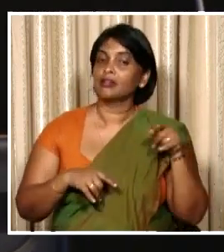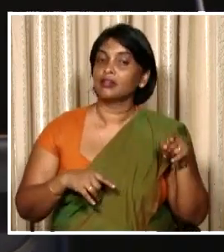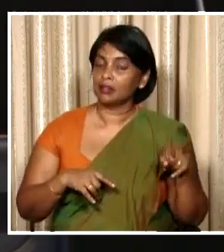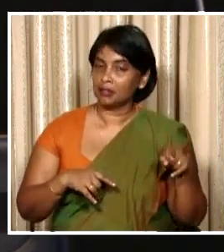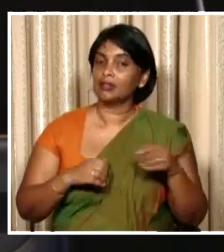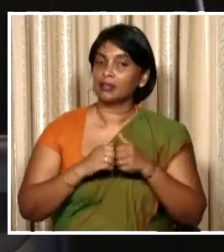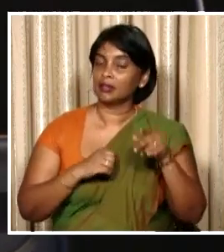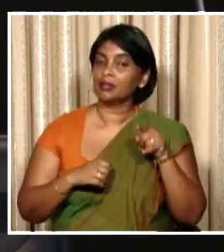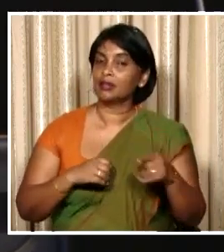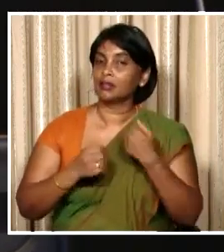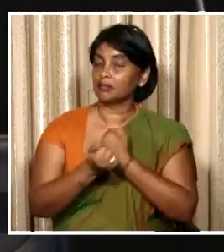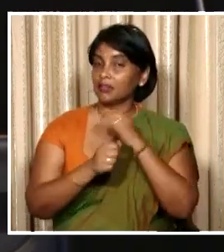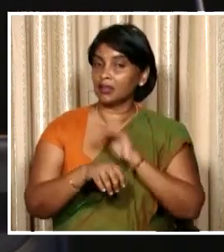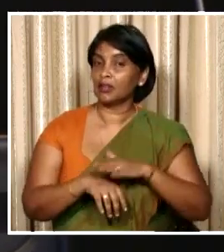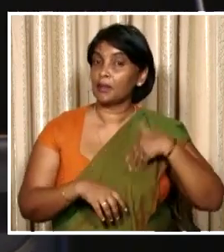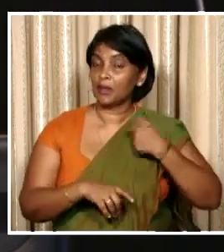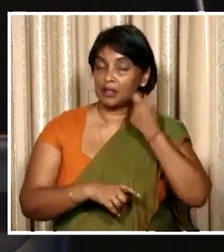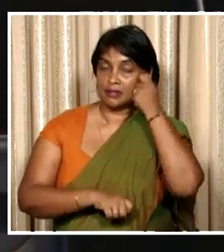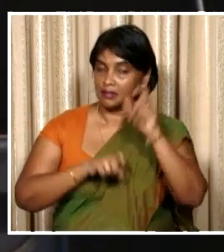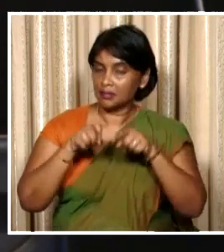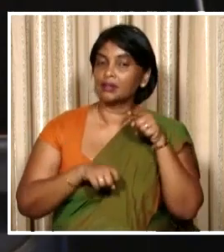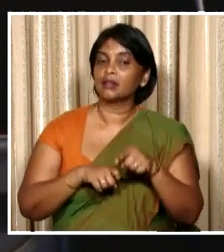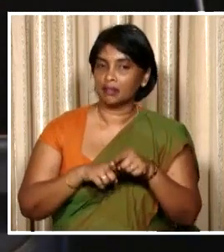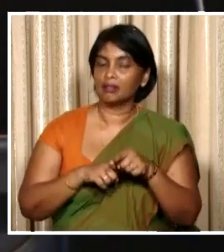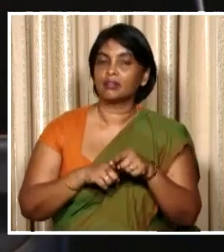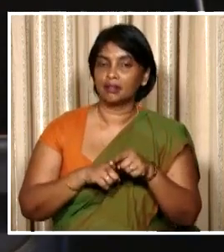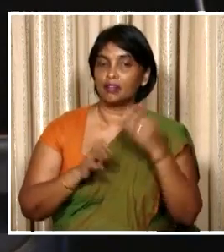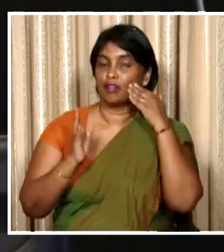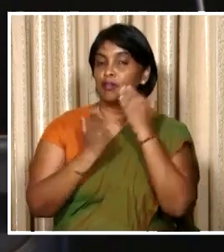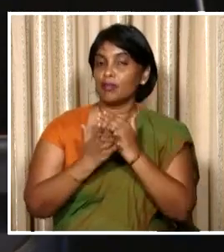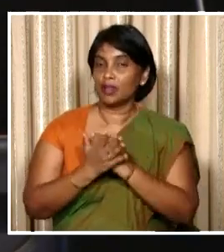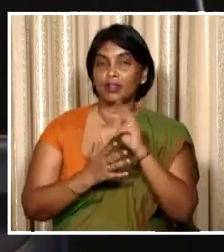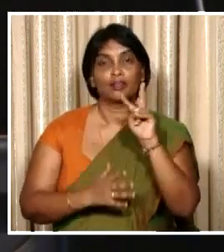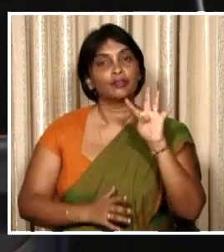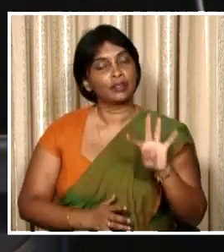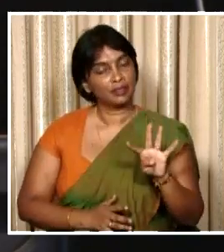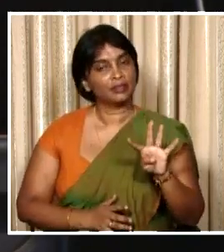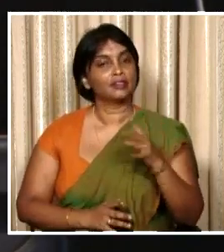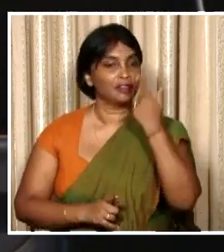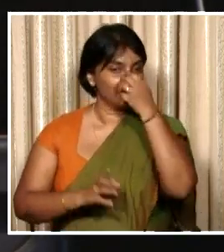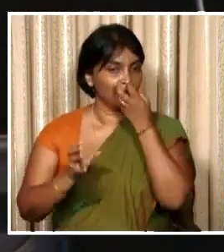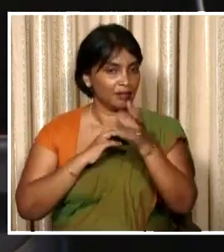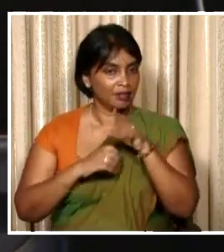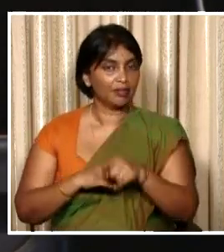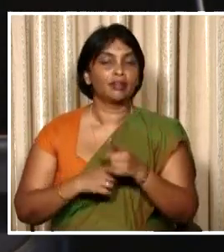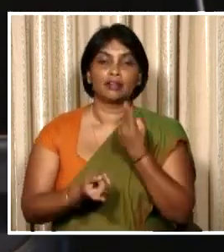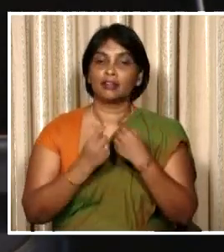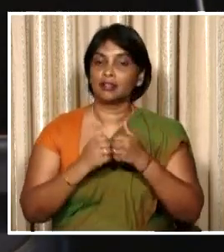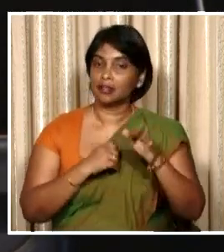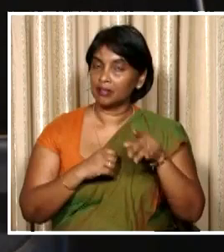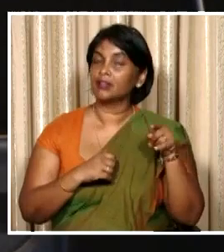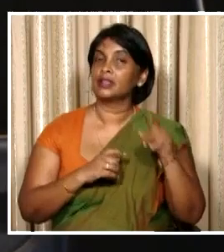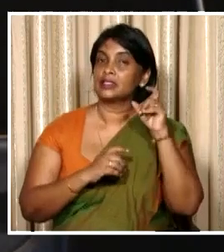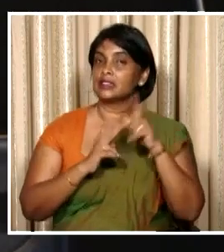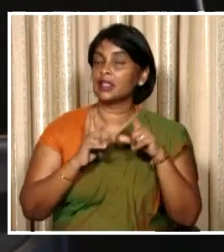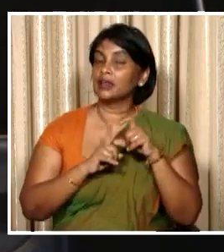මේ යටතේ අතනගත් ප්‍රධාන සැකකරුවන් හා ඔවුන්ගේ අනාවරණය වූ කාරණා. 24 පාස්කු විමර්ශනය අධීක්ෂණය කළ